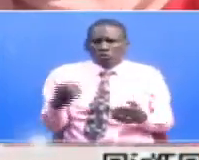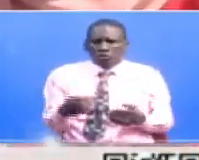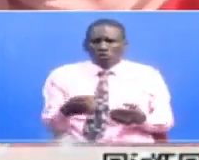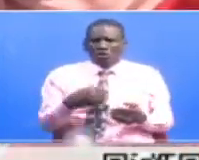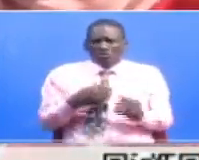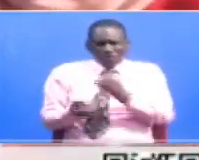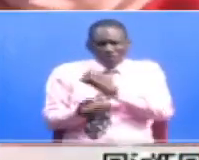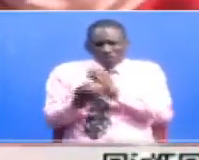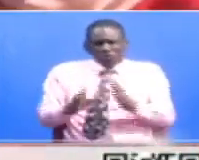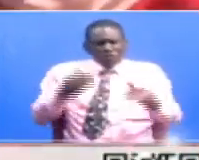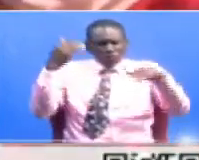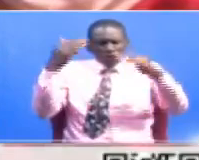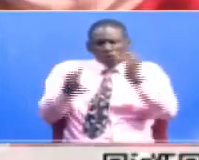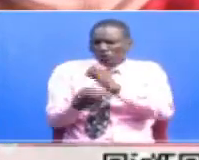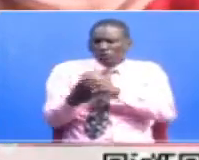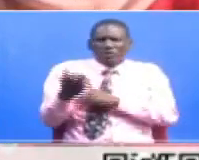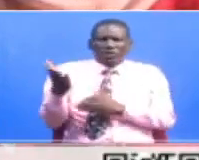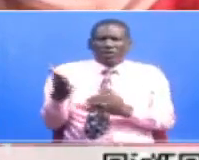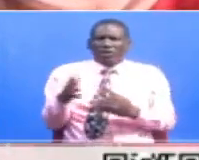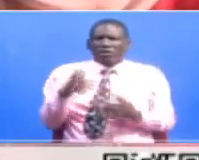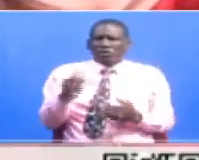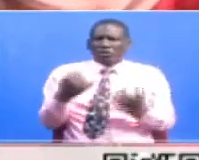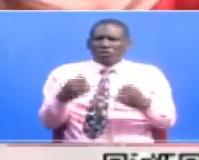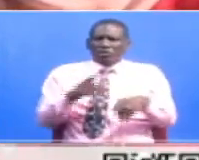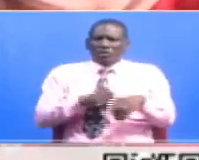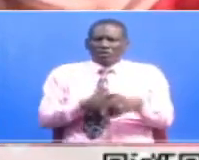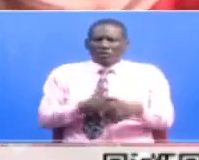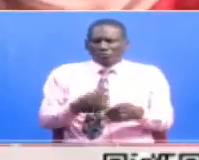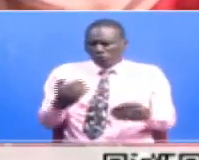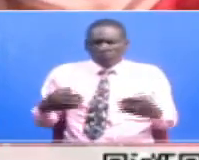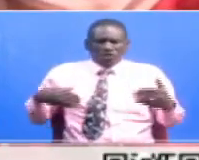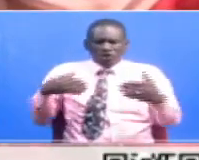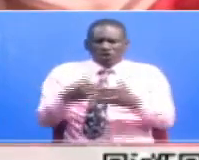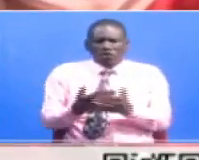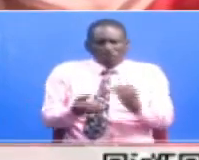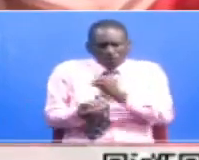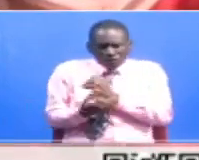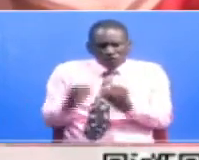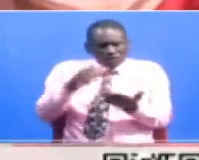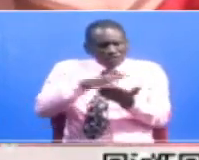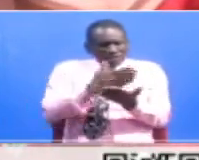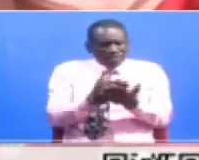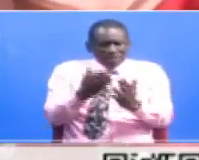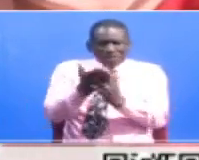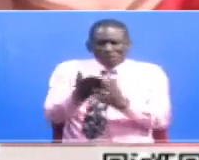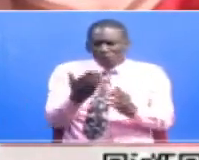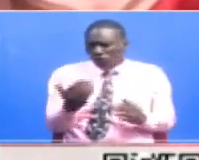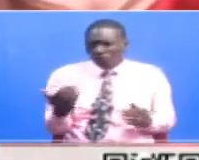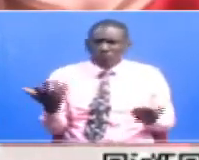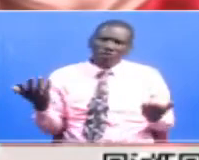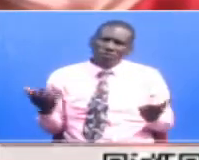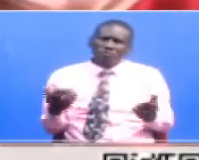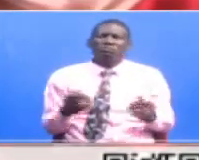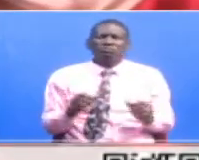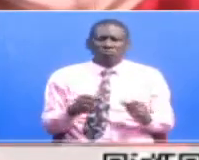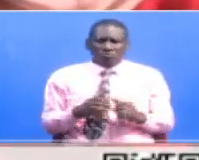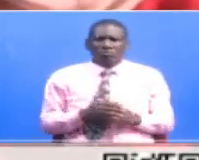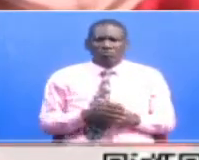have counselors, qualified counselors who are there. So of course when the kids reach there, there's that counseling session which happened between the kids and